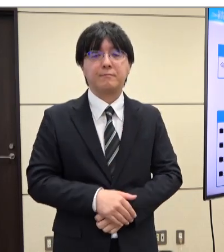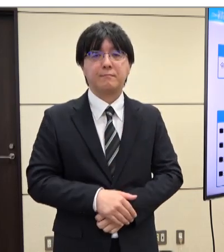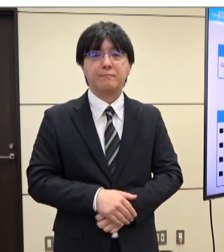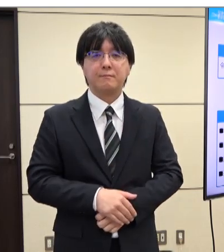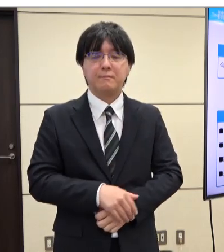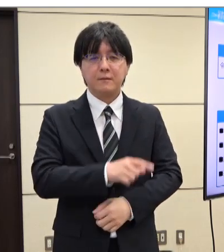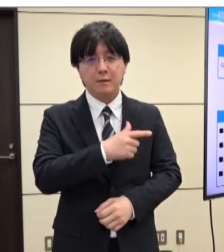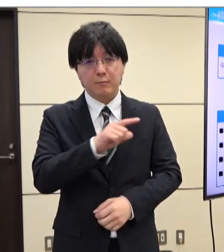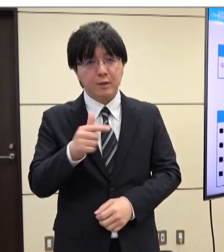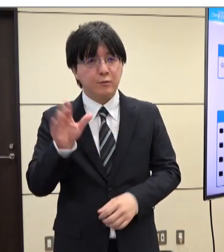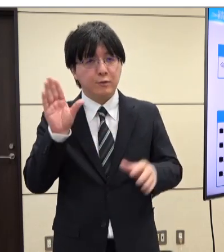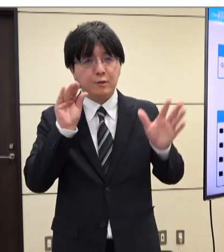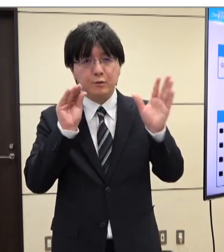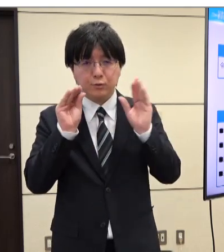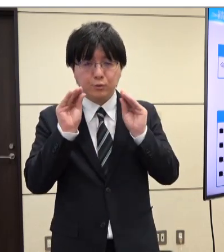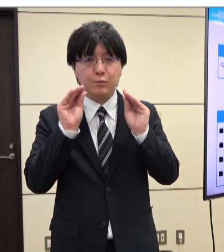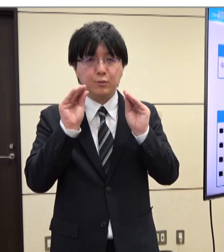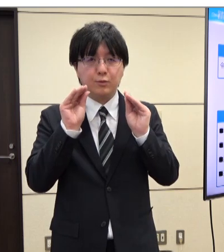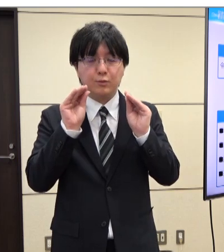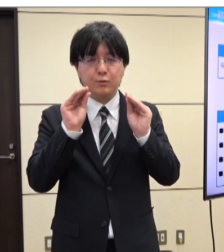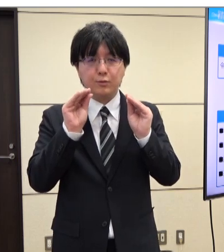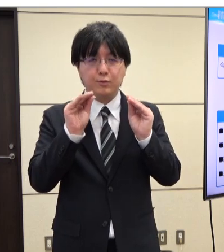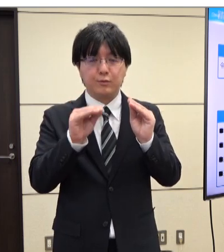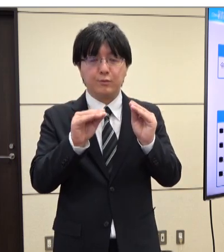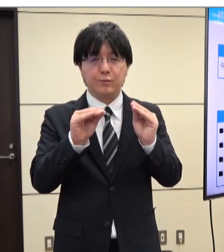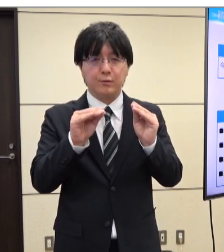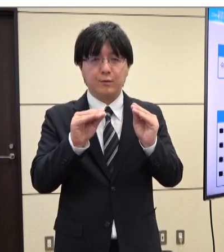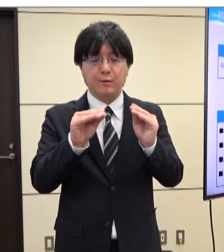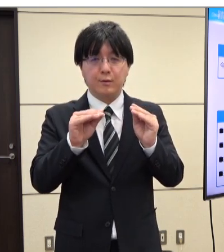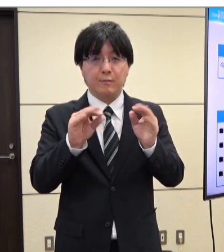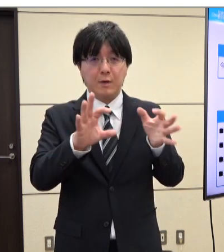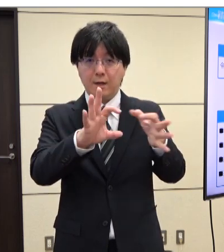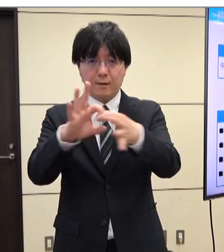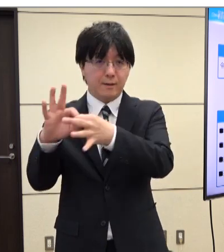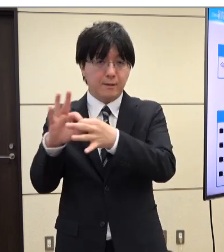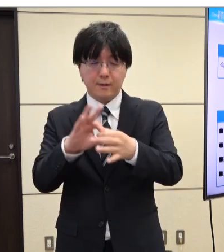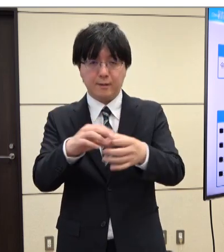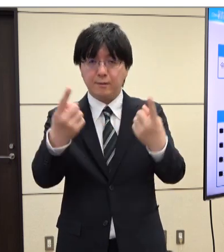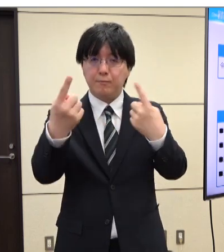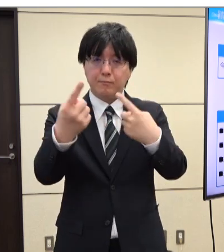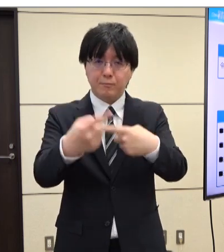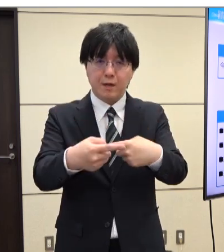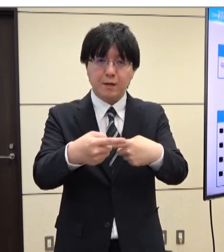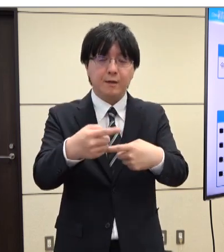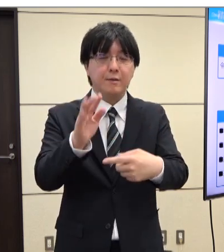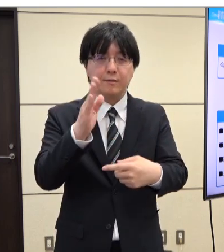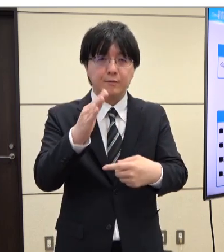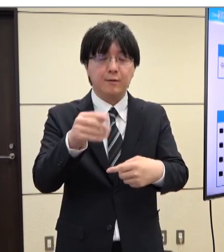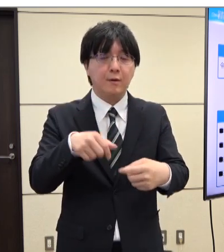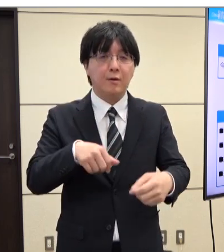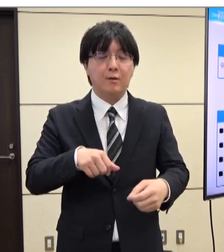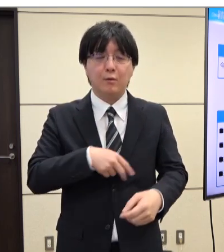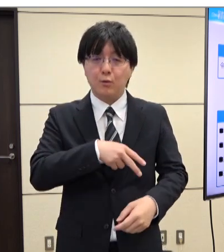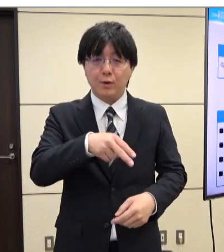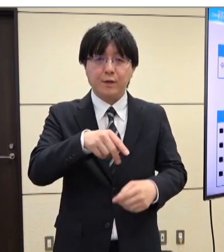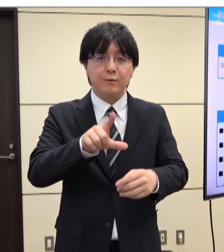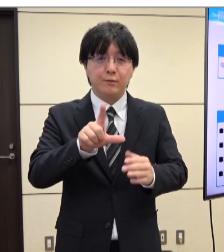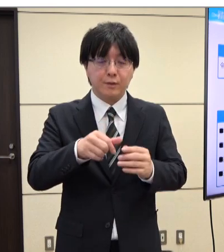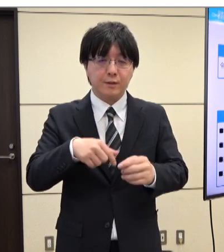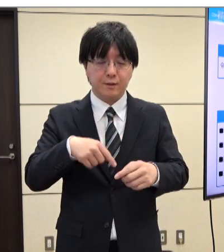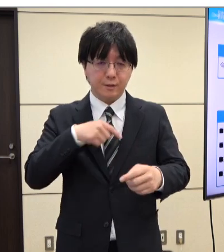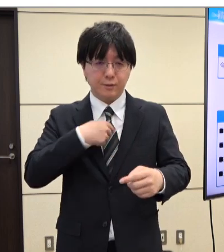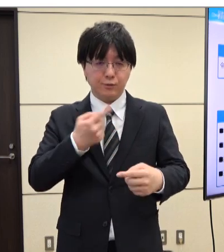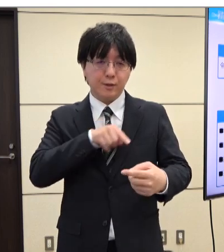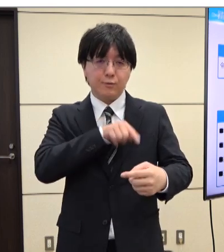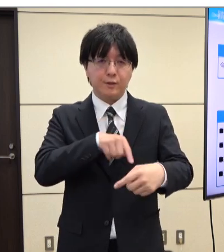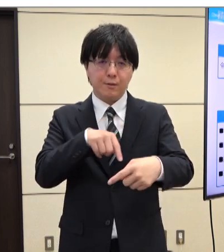いろんな情報と連動されたさせた踏切ではなくても、例えば渡る前にちょっと上げて後で自動的に閉めるとか、そ